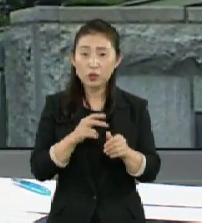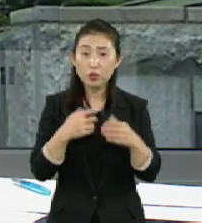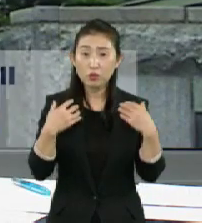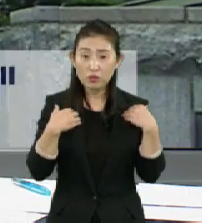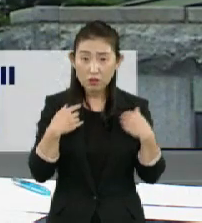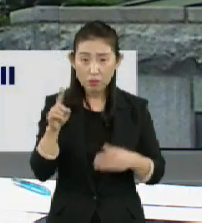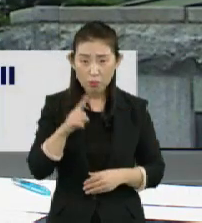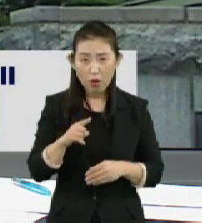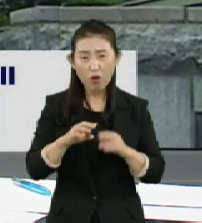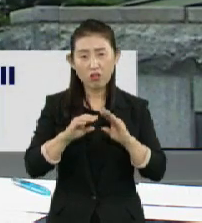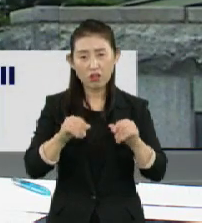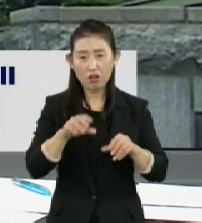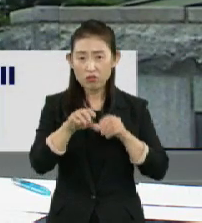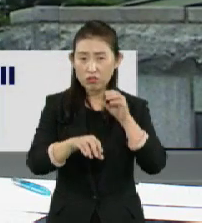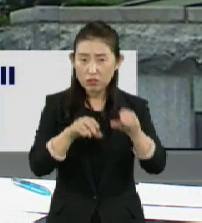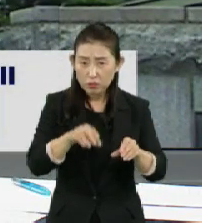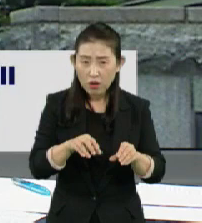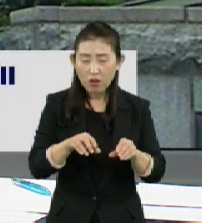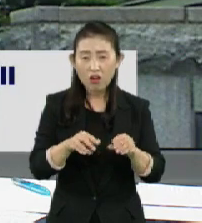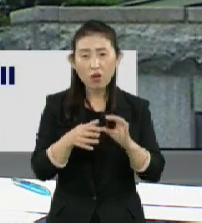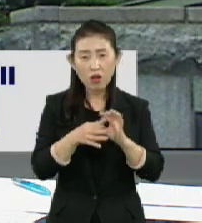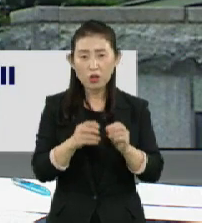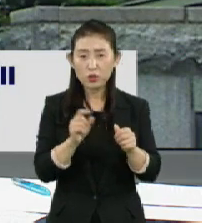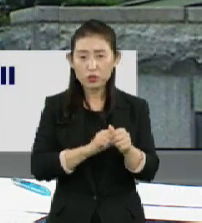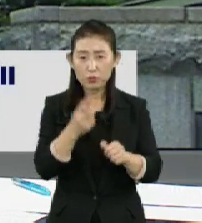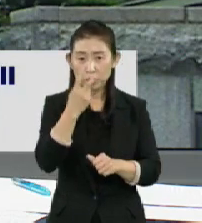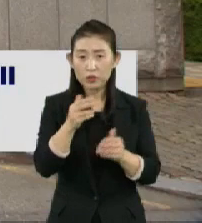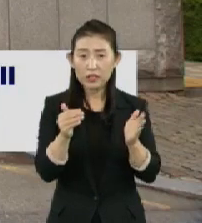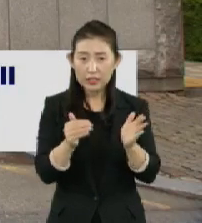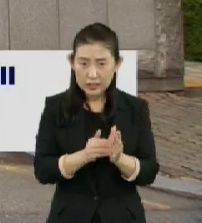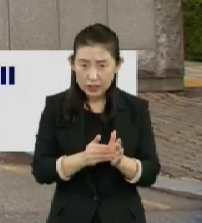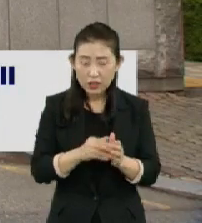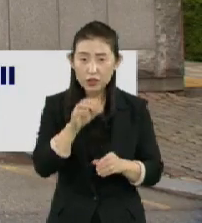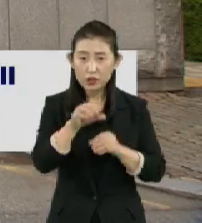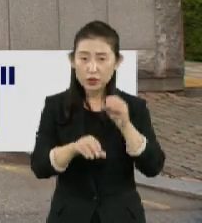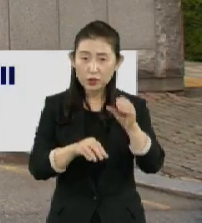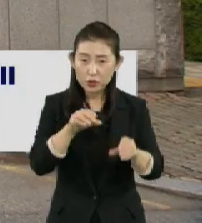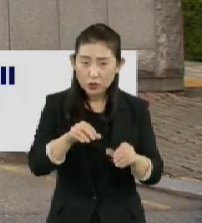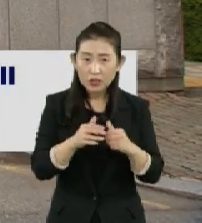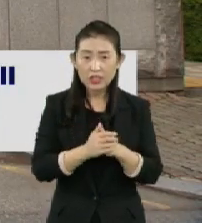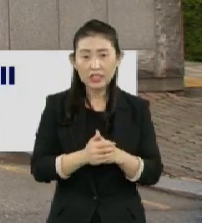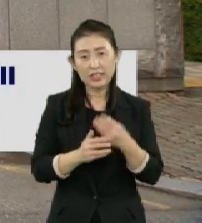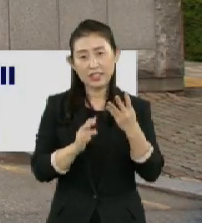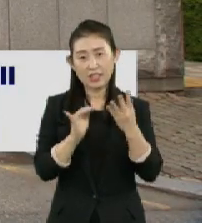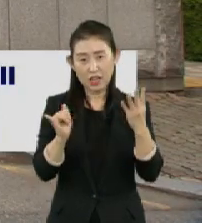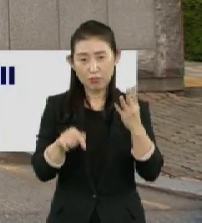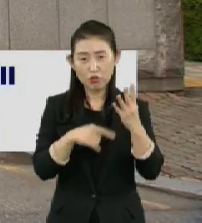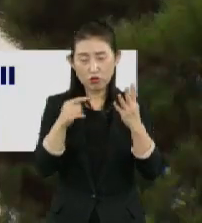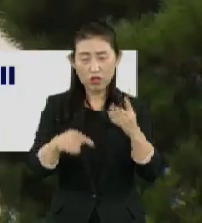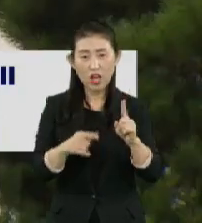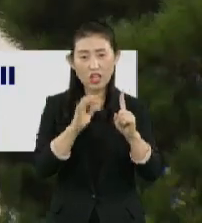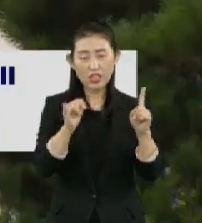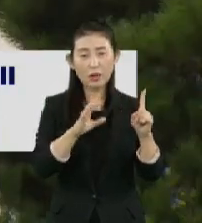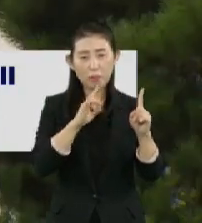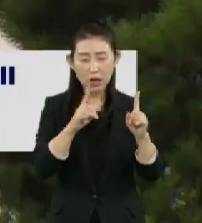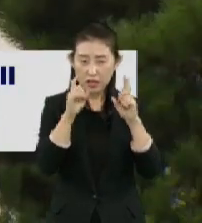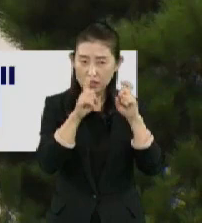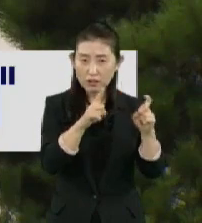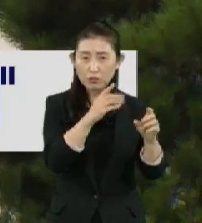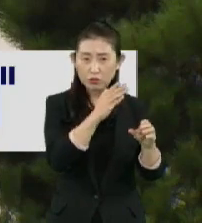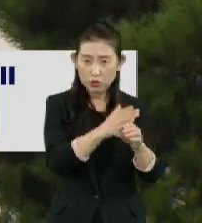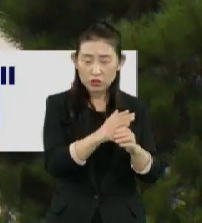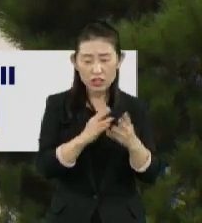대전시 교육청이 부동산 거래 특별조사 결과 투기 혐의로 수사 중인 사무관급 한 명 외에 추가 혐의자를